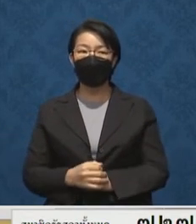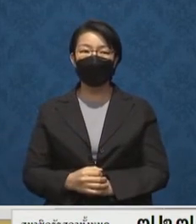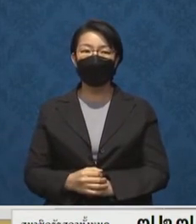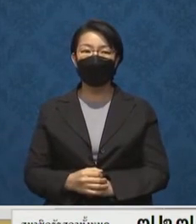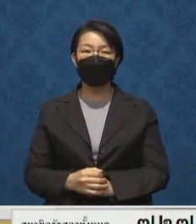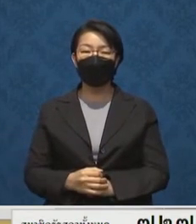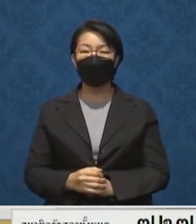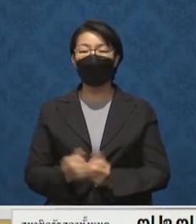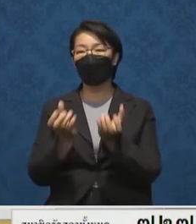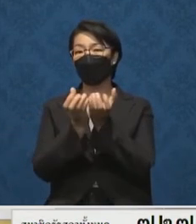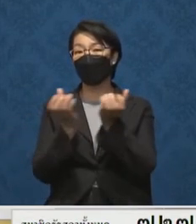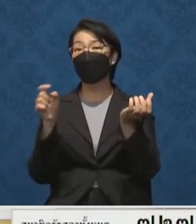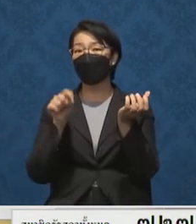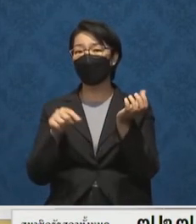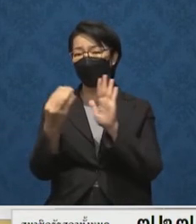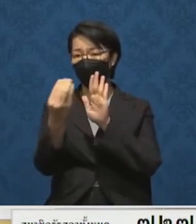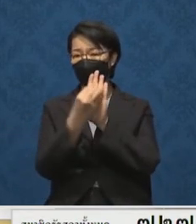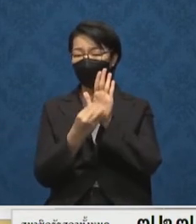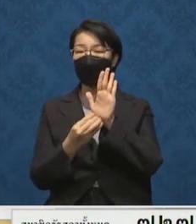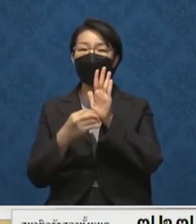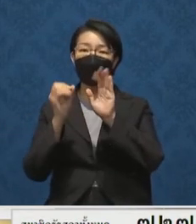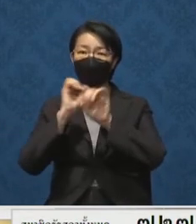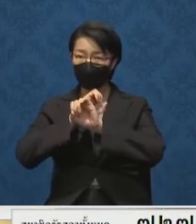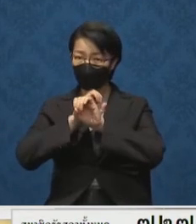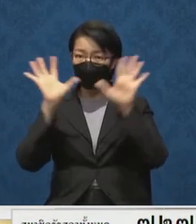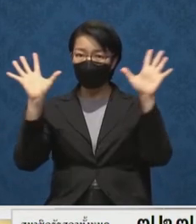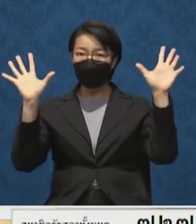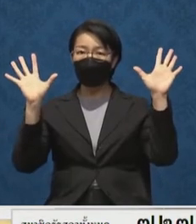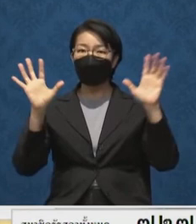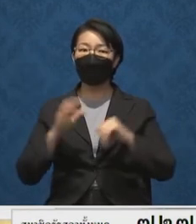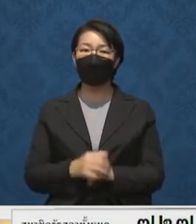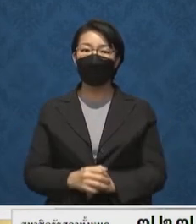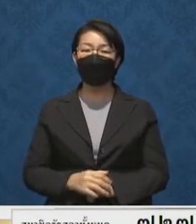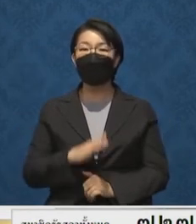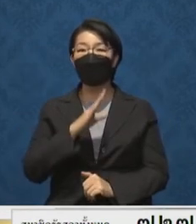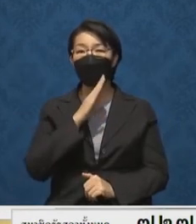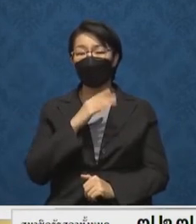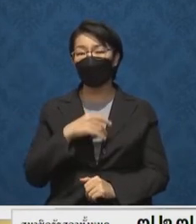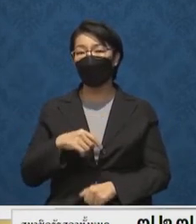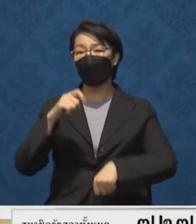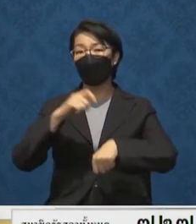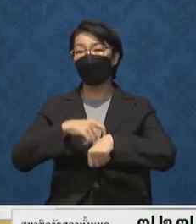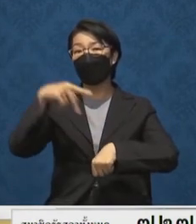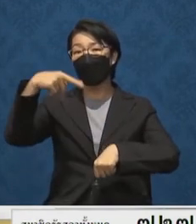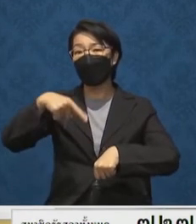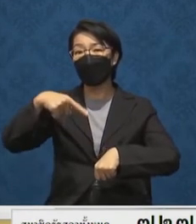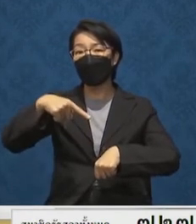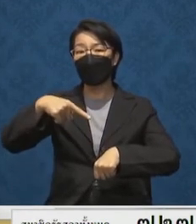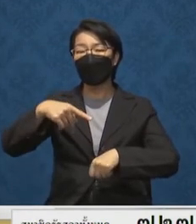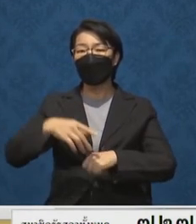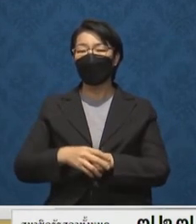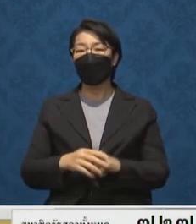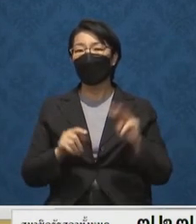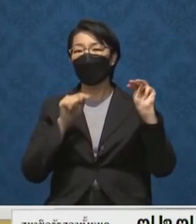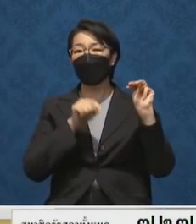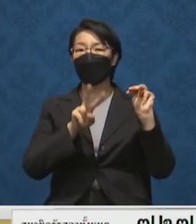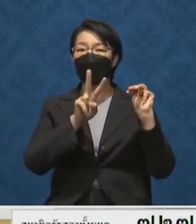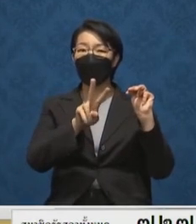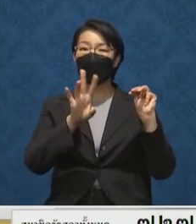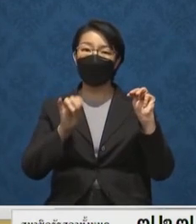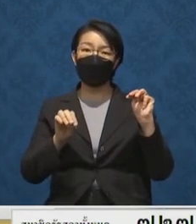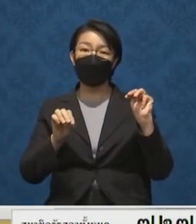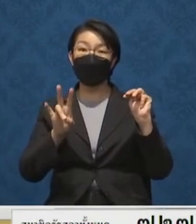แล้วนี่บัญหัดไ้ชัดดังนั้นเมอบทเฉพาะการมาตา 272 บัหัดไ้ชันนี้